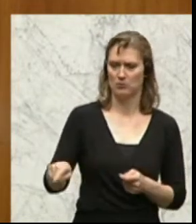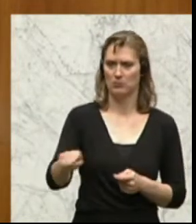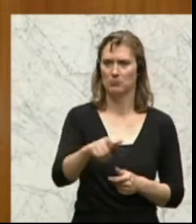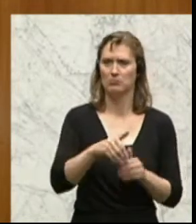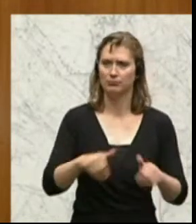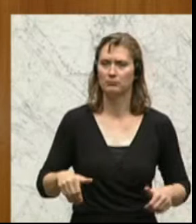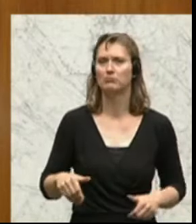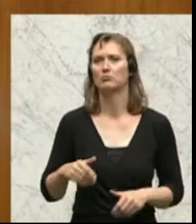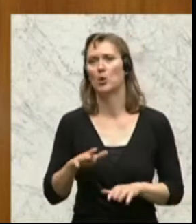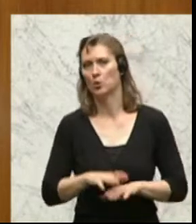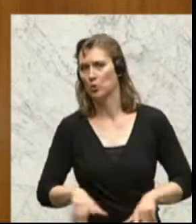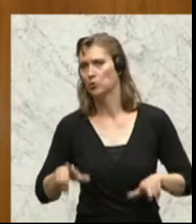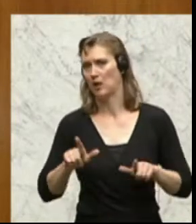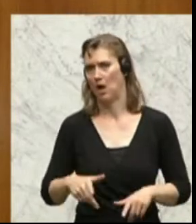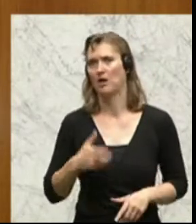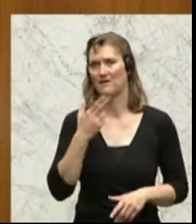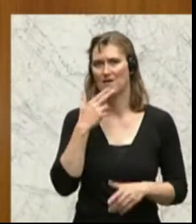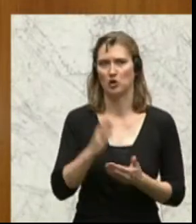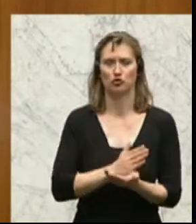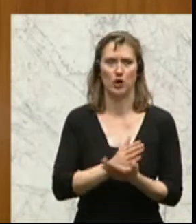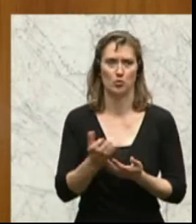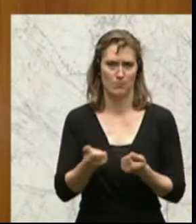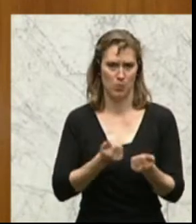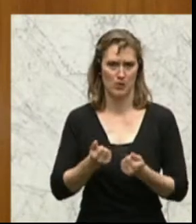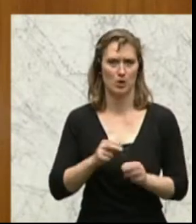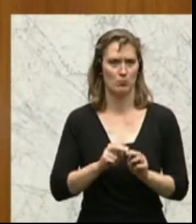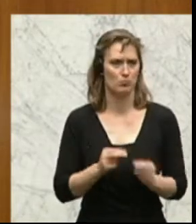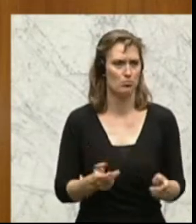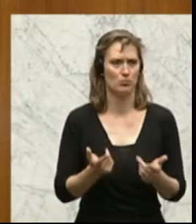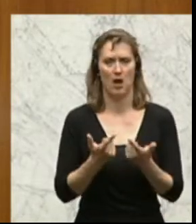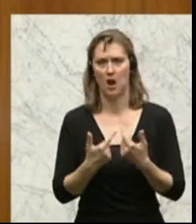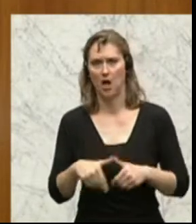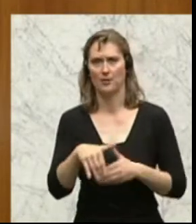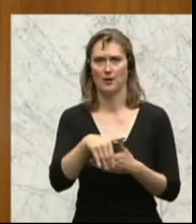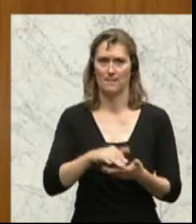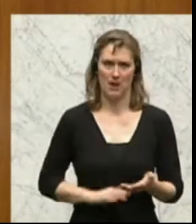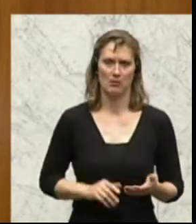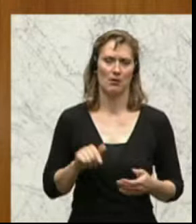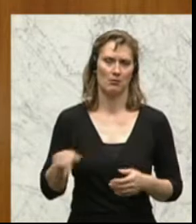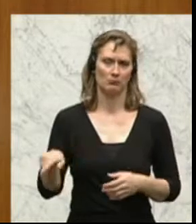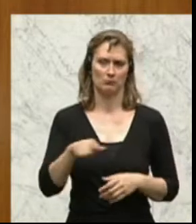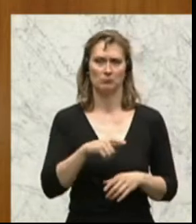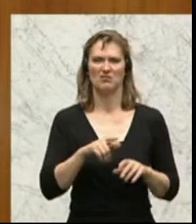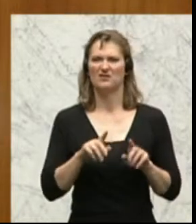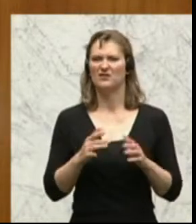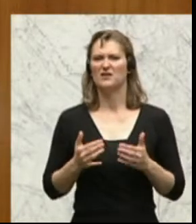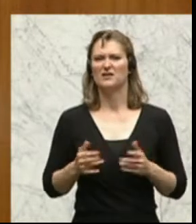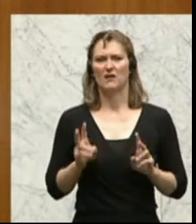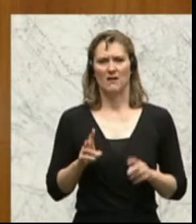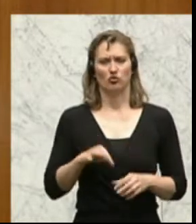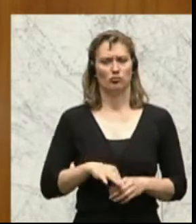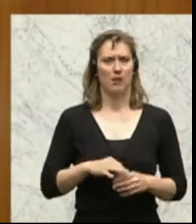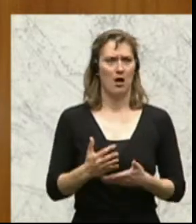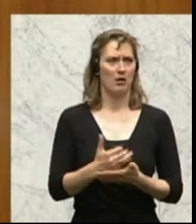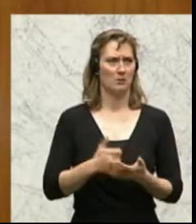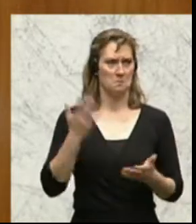die zu treffenden politischen Entscheidungen des Bundes, der Länder und der Gemeinden. Das Ausmaß der tatsächlichen Einsparungen ist dann auch in einer